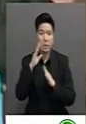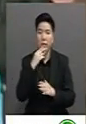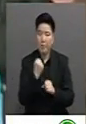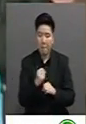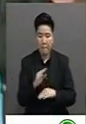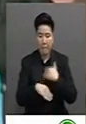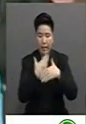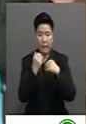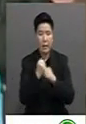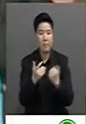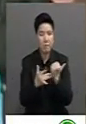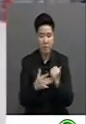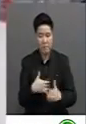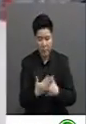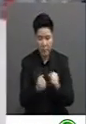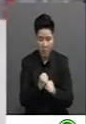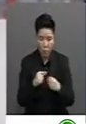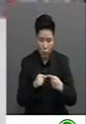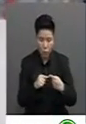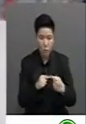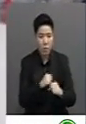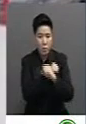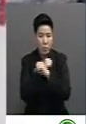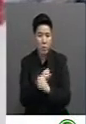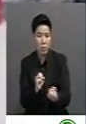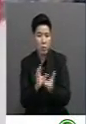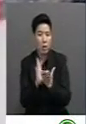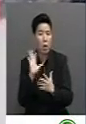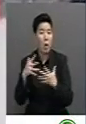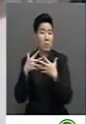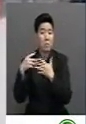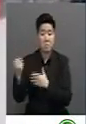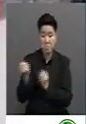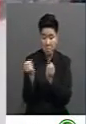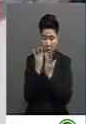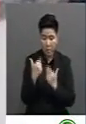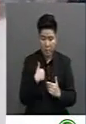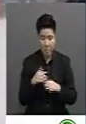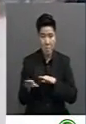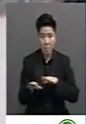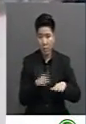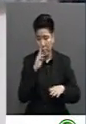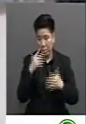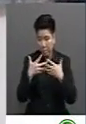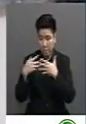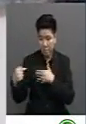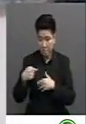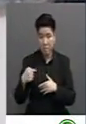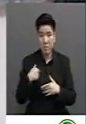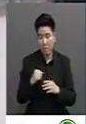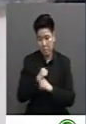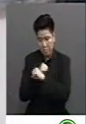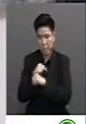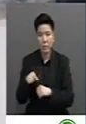นาโครงการนิวเคลียร์ของตนต่อไปเพื่อป้องกันการโจมตีจากสหรัฐที่เกาหลีเหนือมองว่าสหรัฐเอง